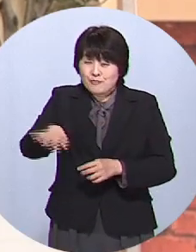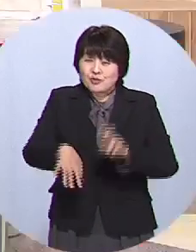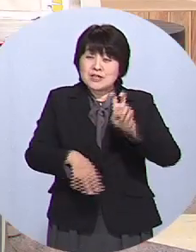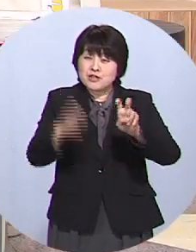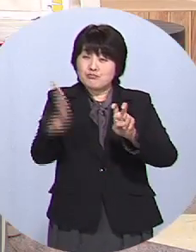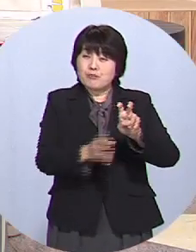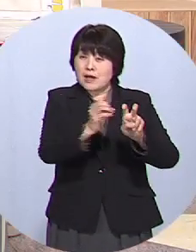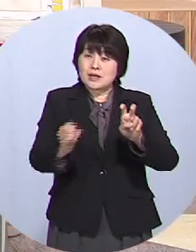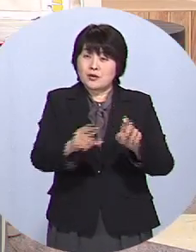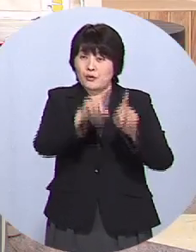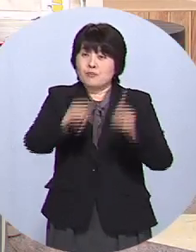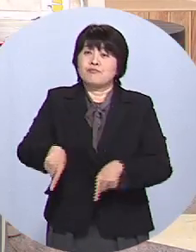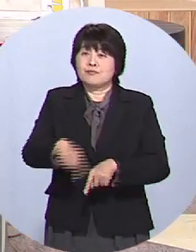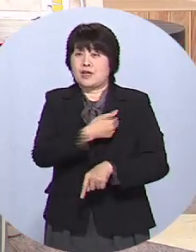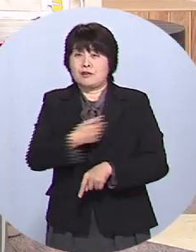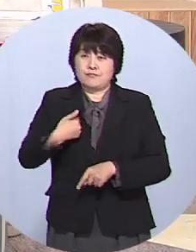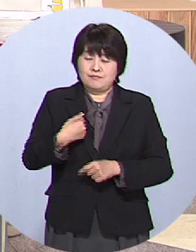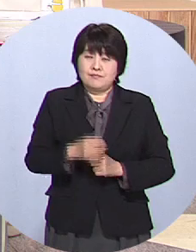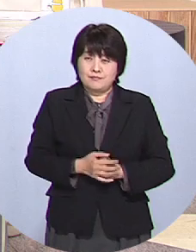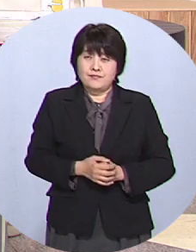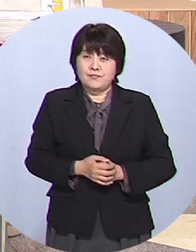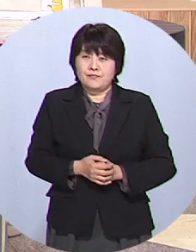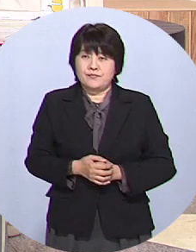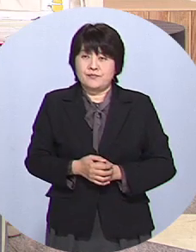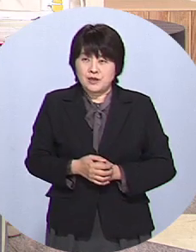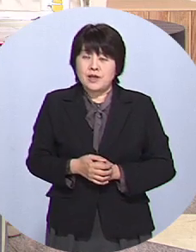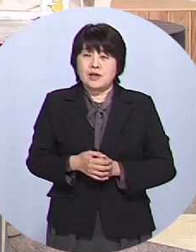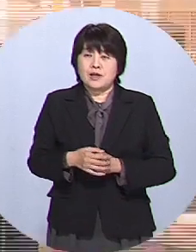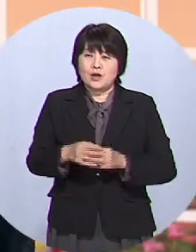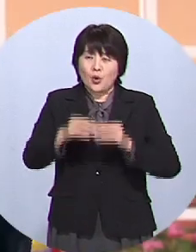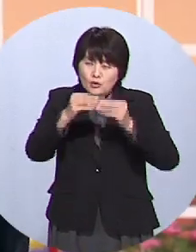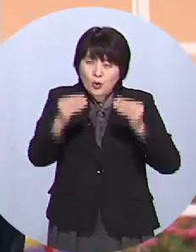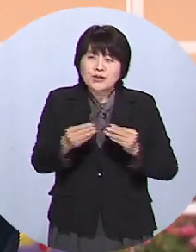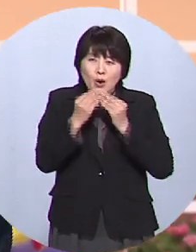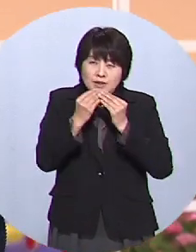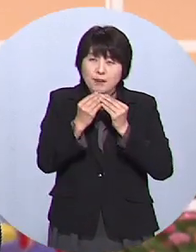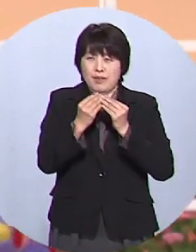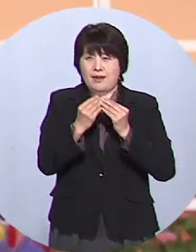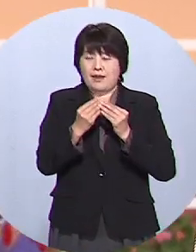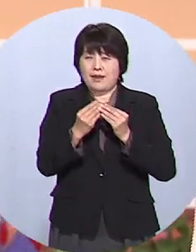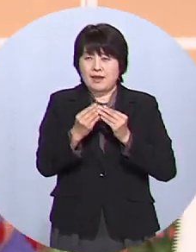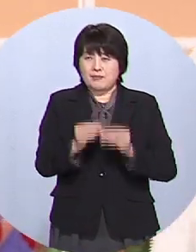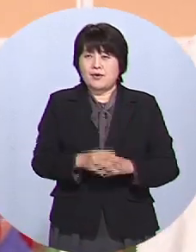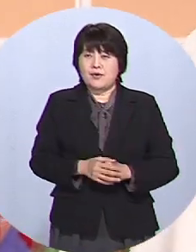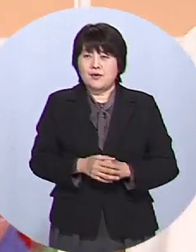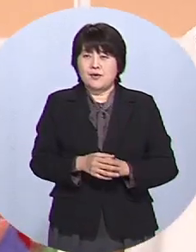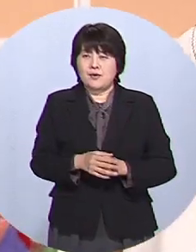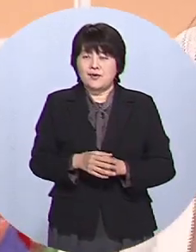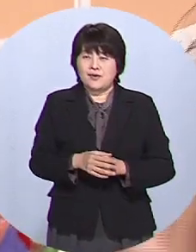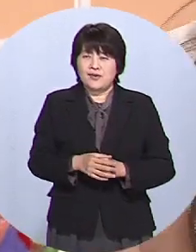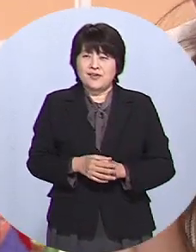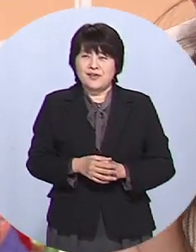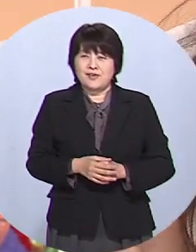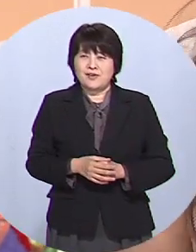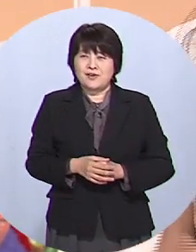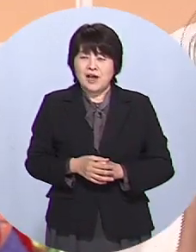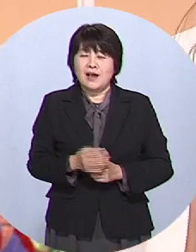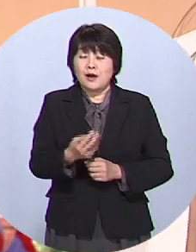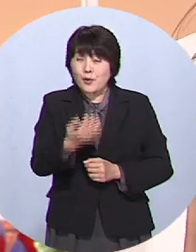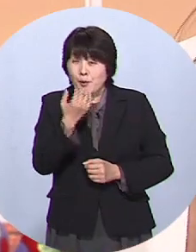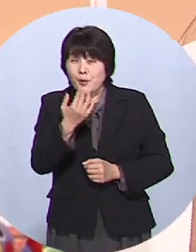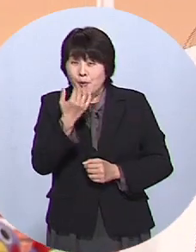ごい。 ぜひ皆さん行ってみてください、はい、そして師匠せんべいも。 おせんべいいただきますよ、ねね、おせんべい焼けたかな。 いい香